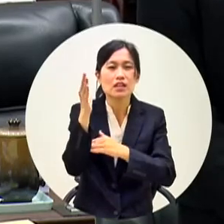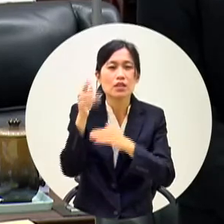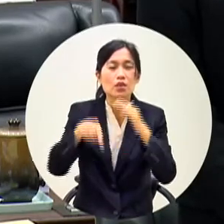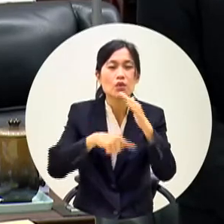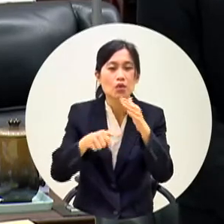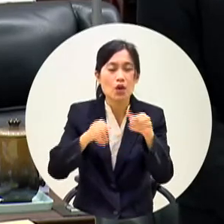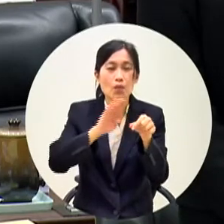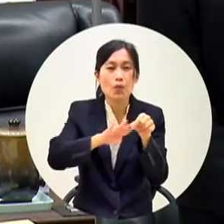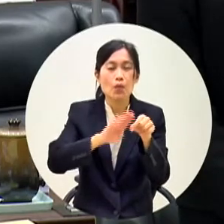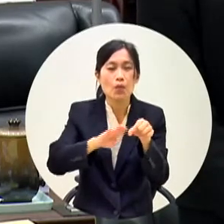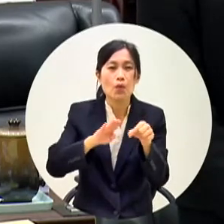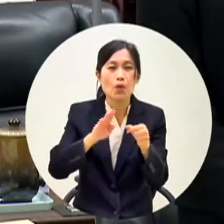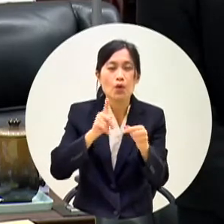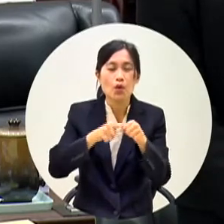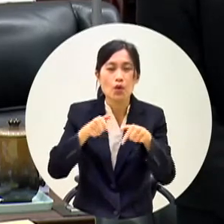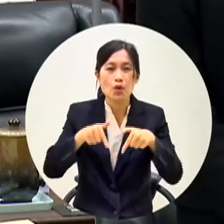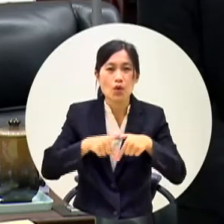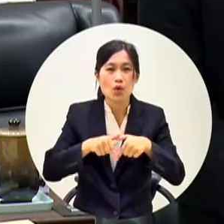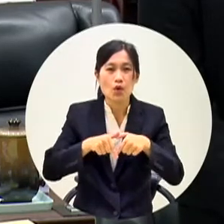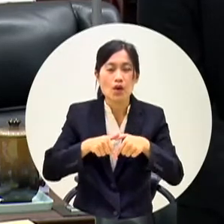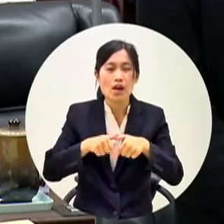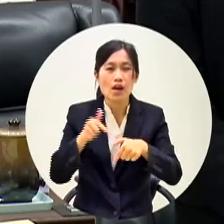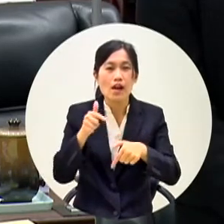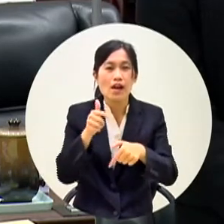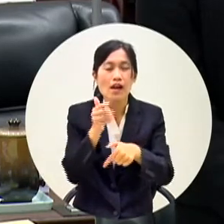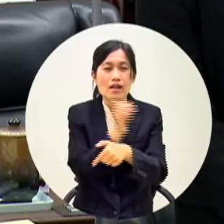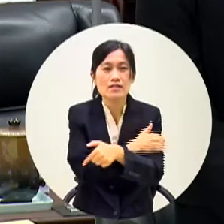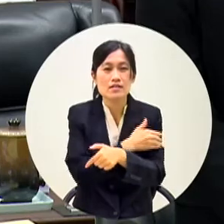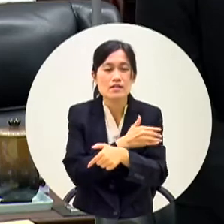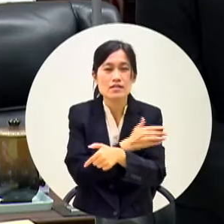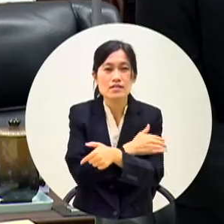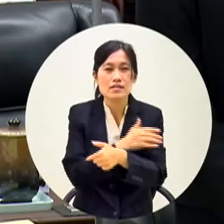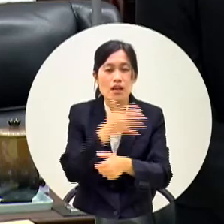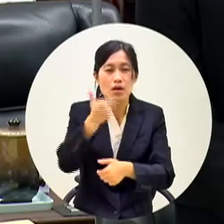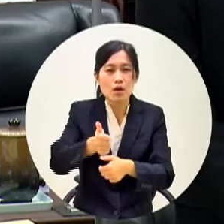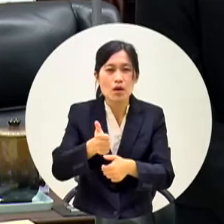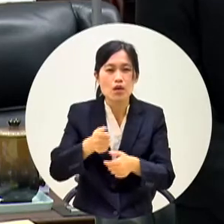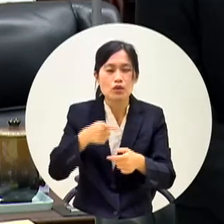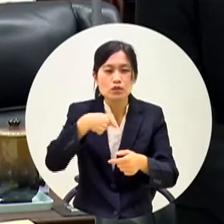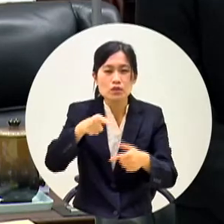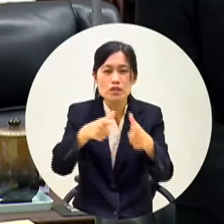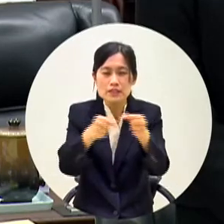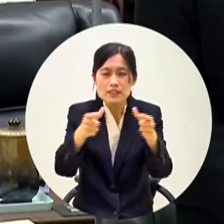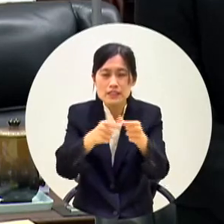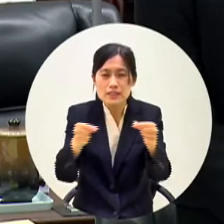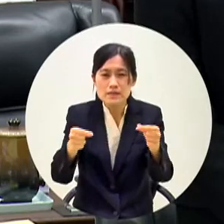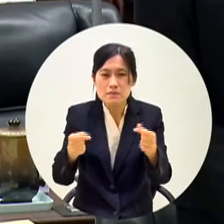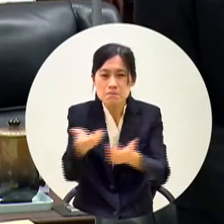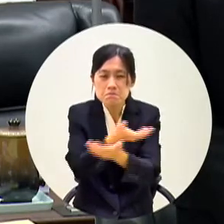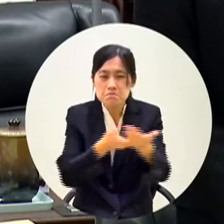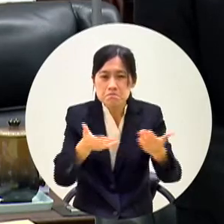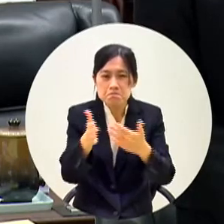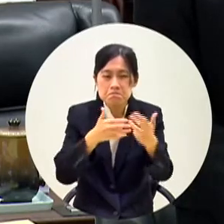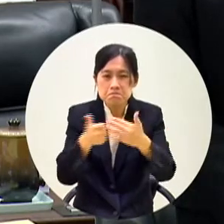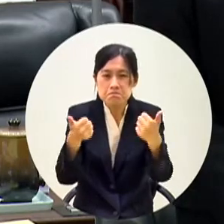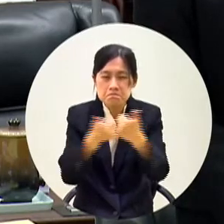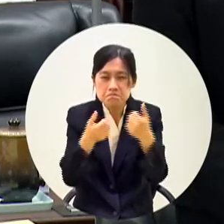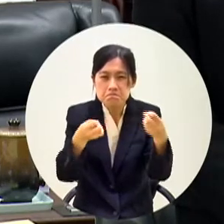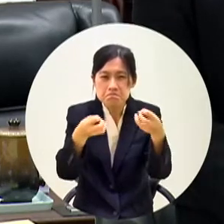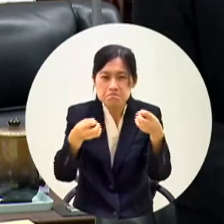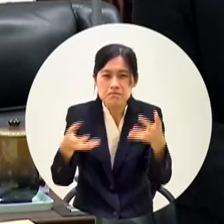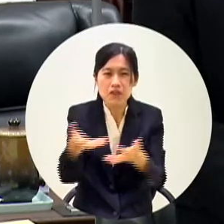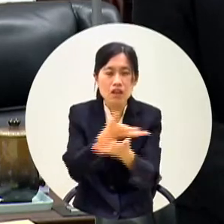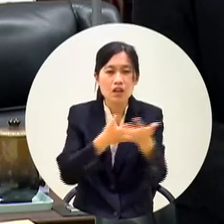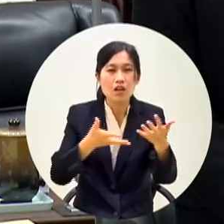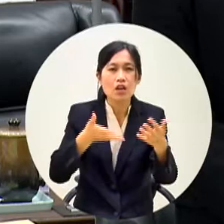队到那个日本交流协会南部办事处进行这个洽谈。那这过程当中，其